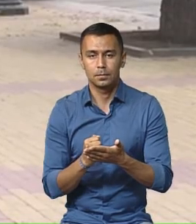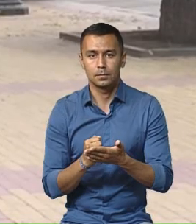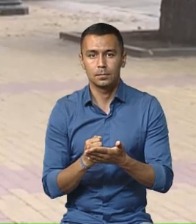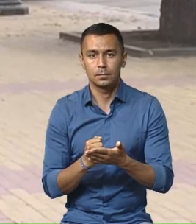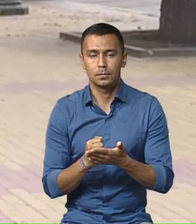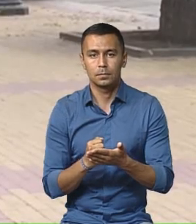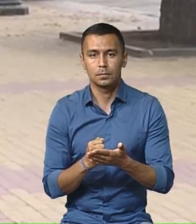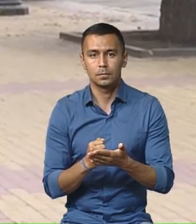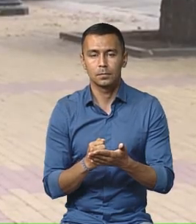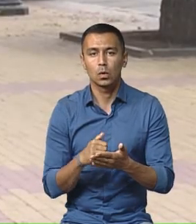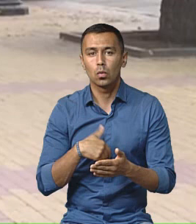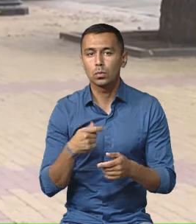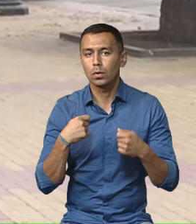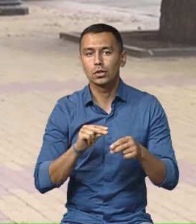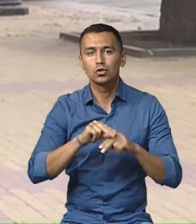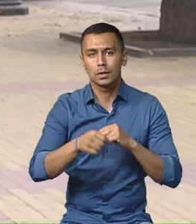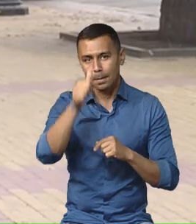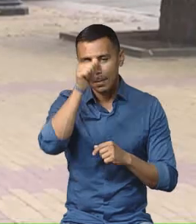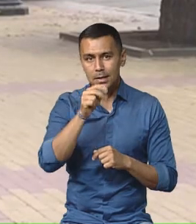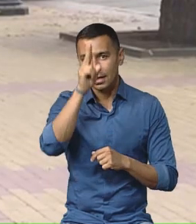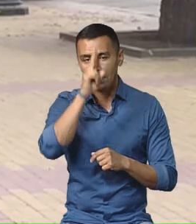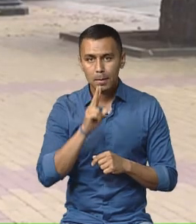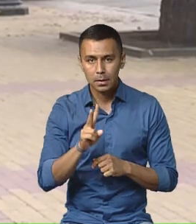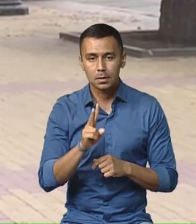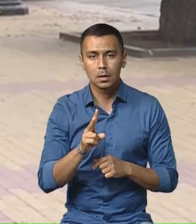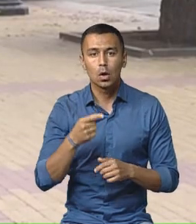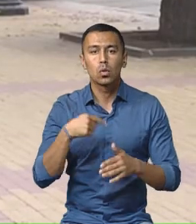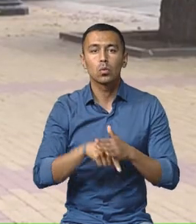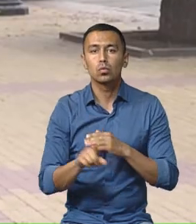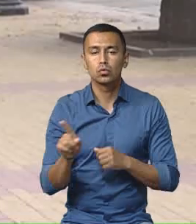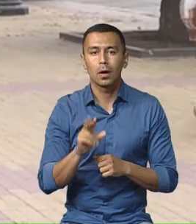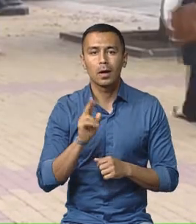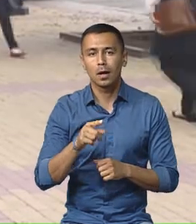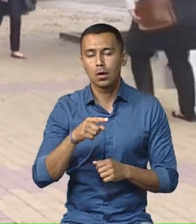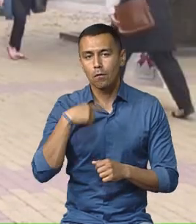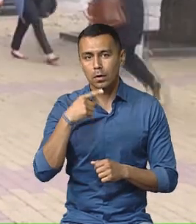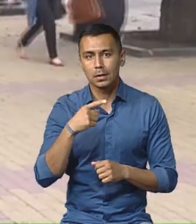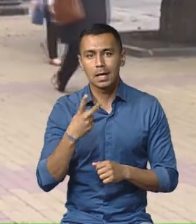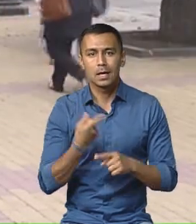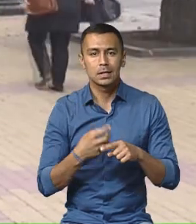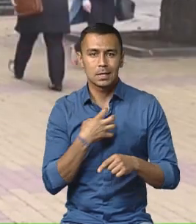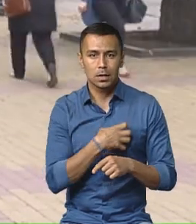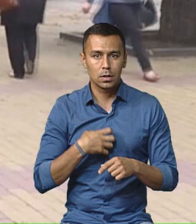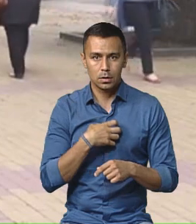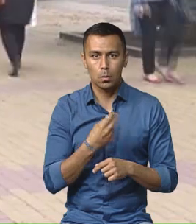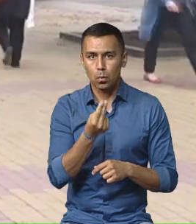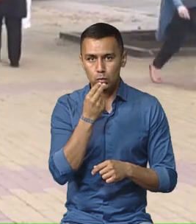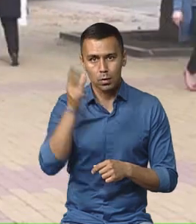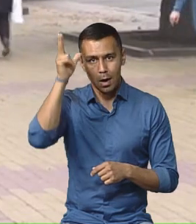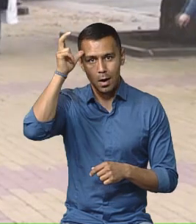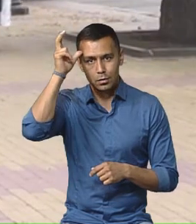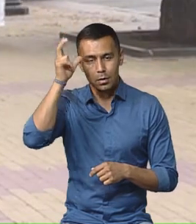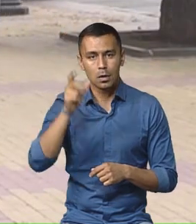тримають, наприклад, хочуть продавати там через місяць, через два, бо, як називається, він стратегічний продукт гречка.